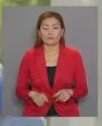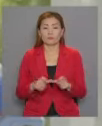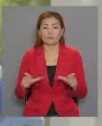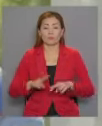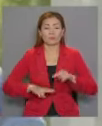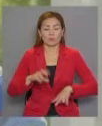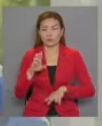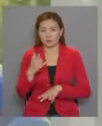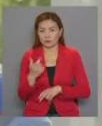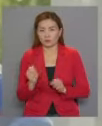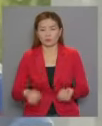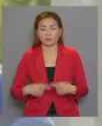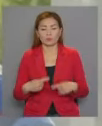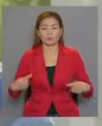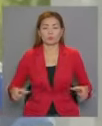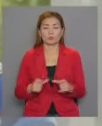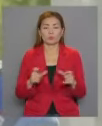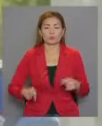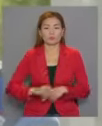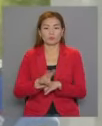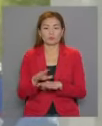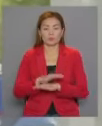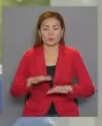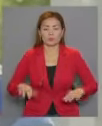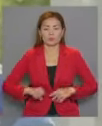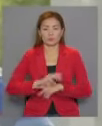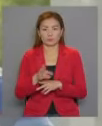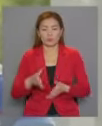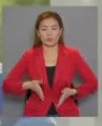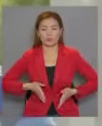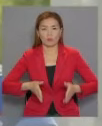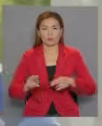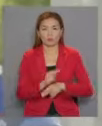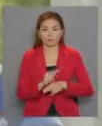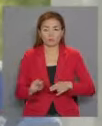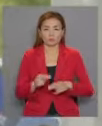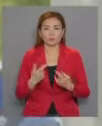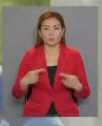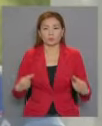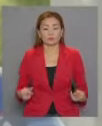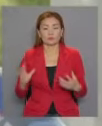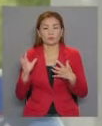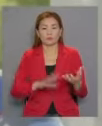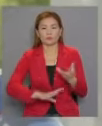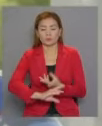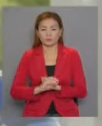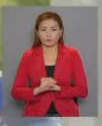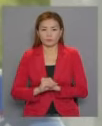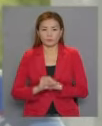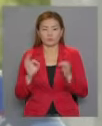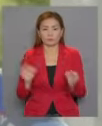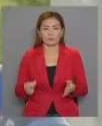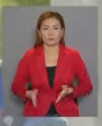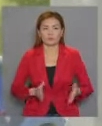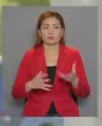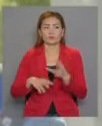салса, сосын мына қаншама бала мектеппен қамтамасыз етілмей жатыр, бала бақша, қайта-қайта мына пересадка мен автобустан автобус шығалап, автобустың өзі де